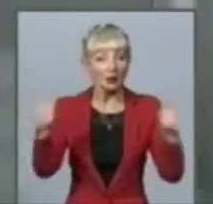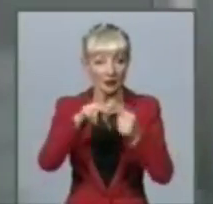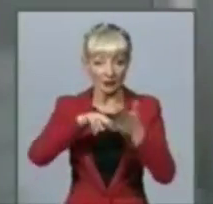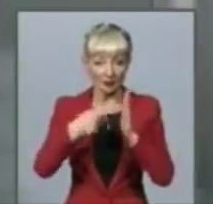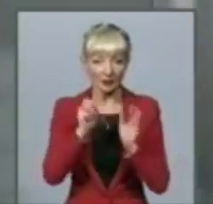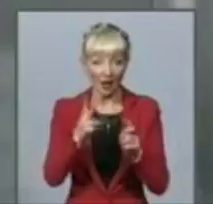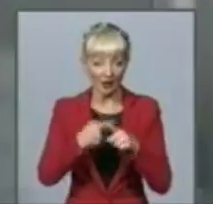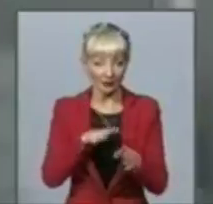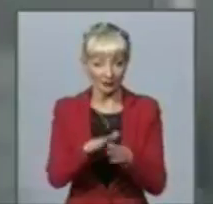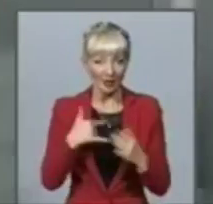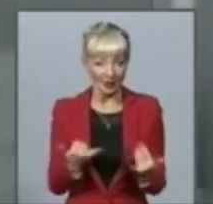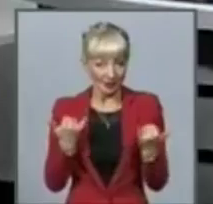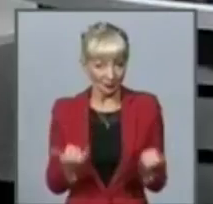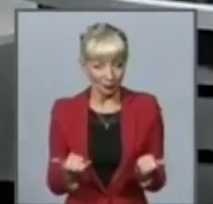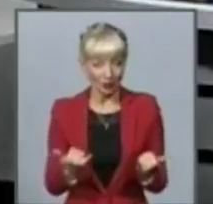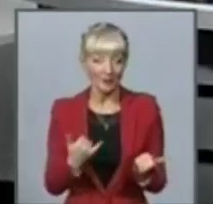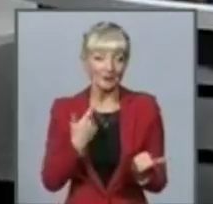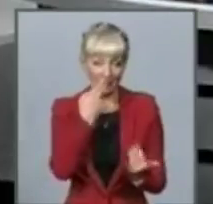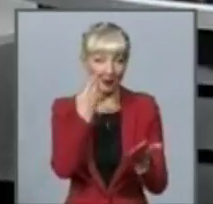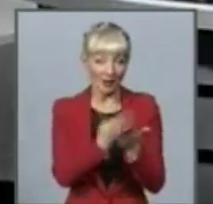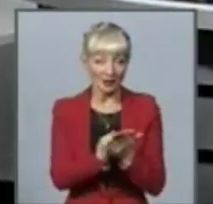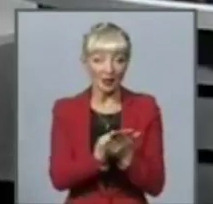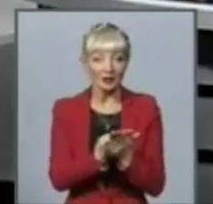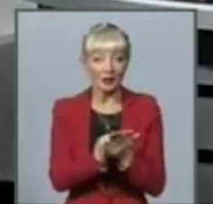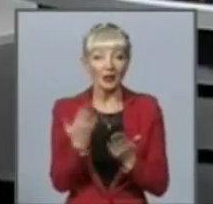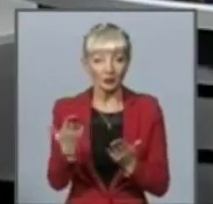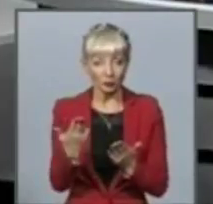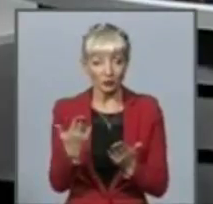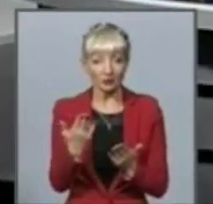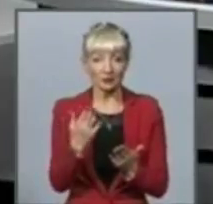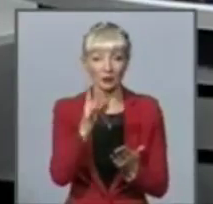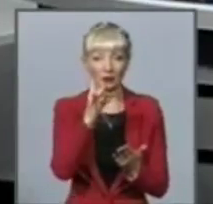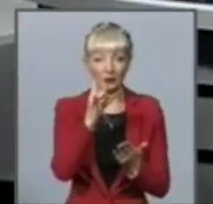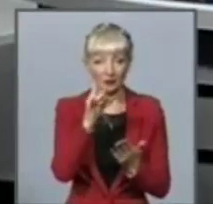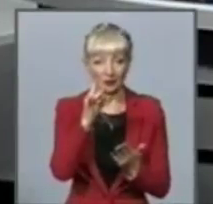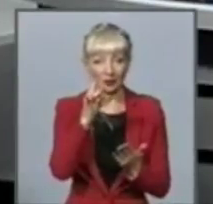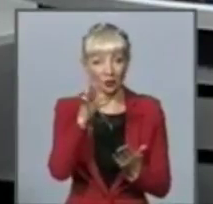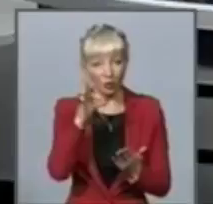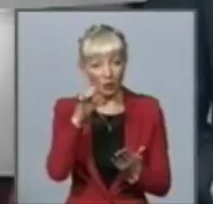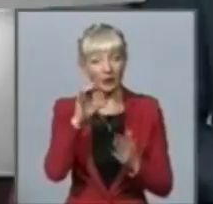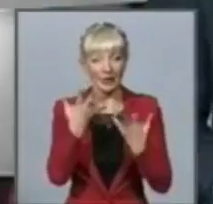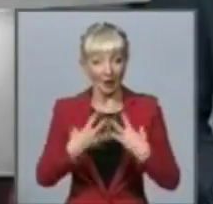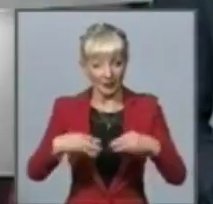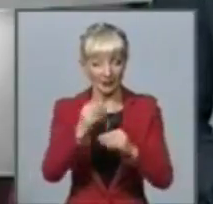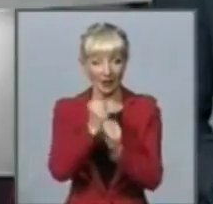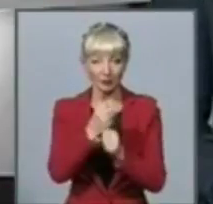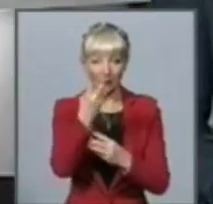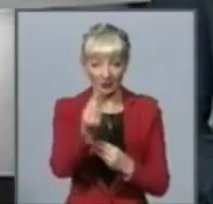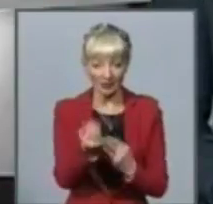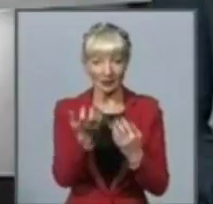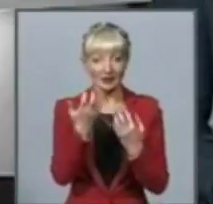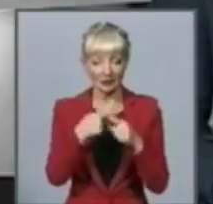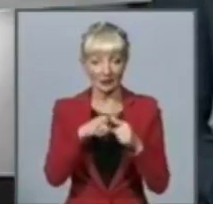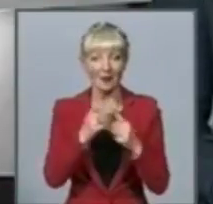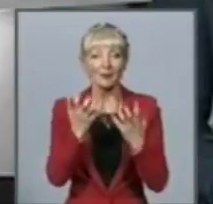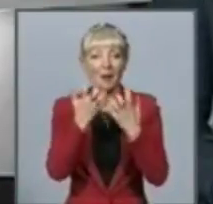я якраз сьогодні його презентував УСПП, ФРУ, ТПП, об'єднання роботодавців, промисловий пакет реформ.